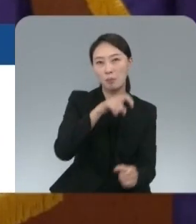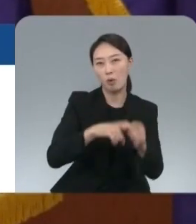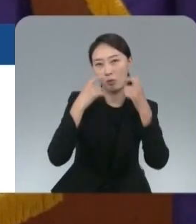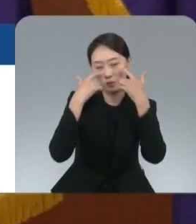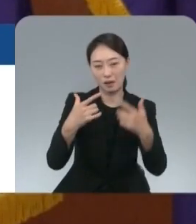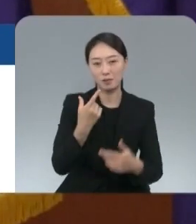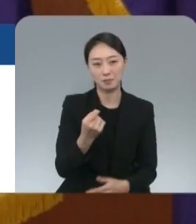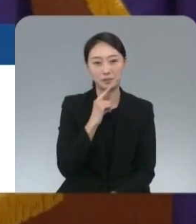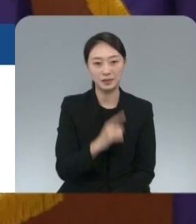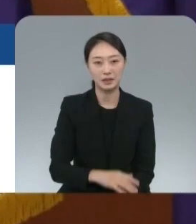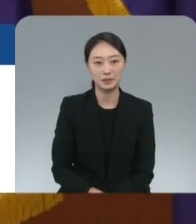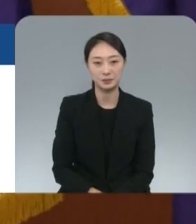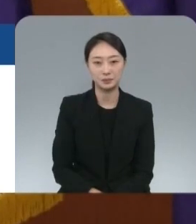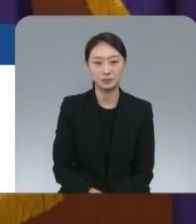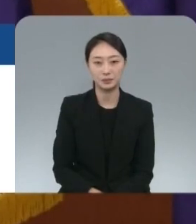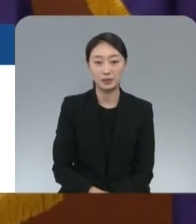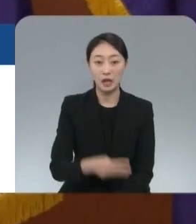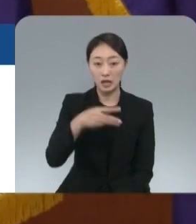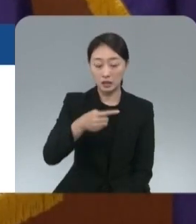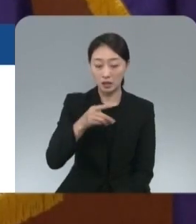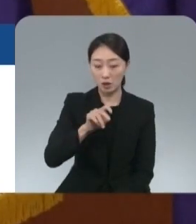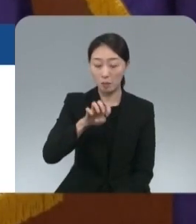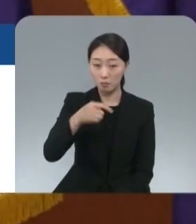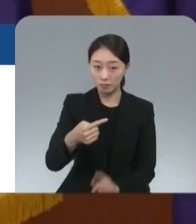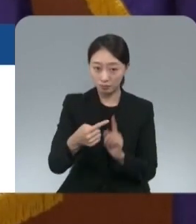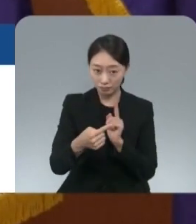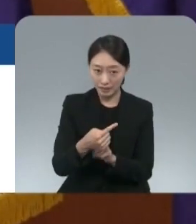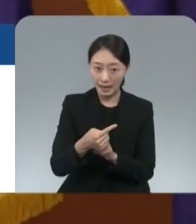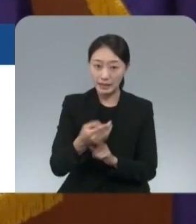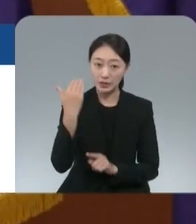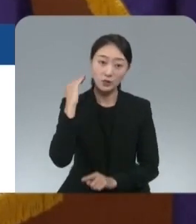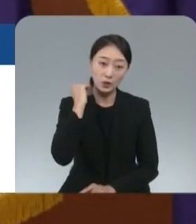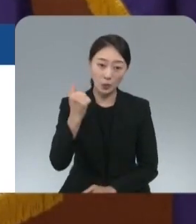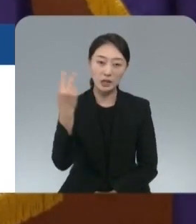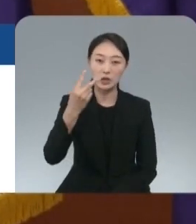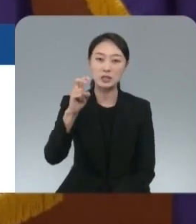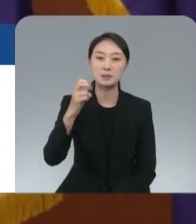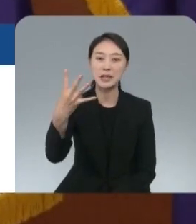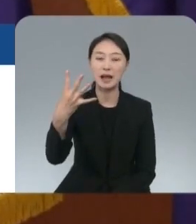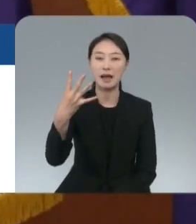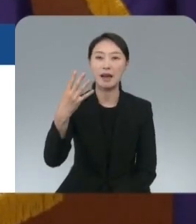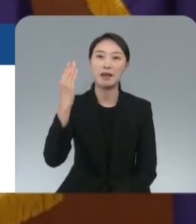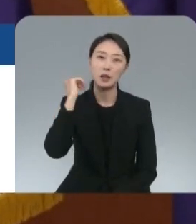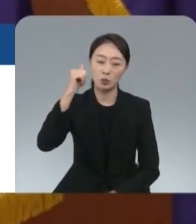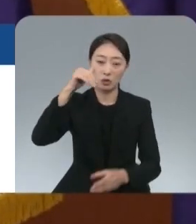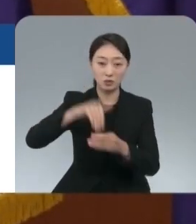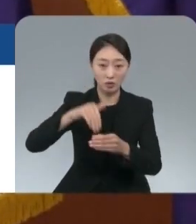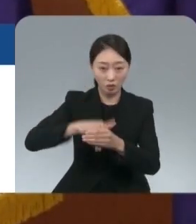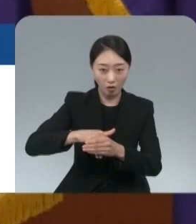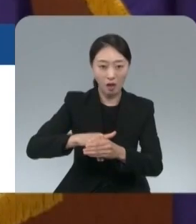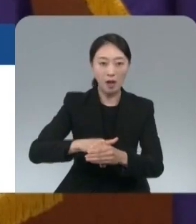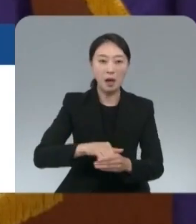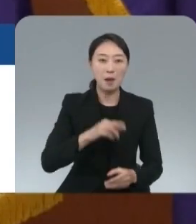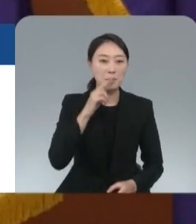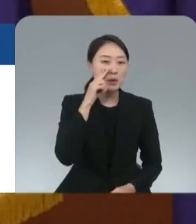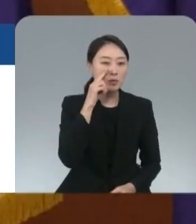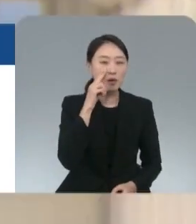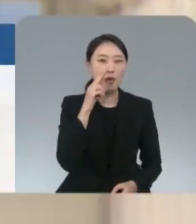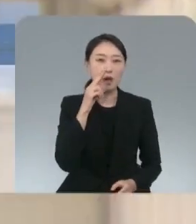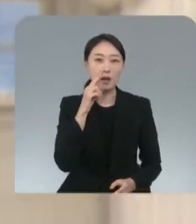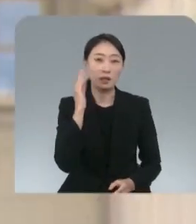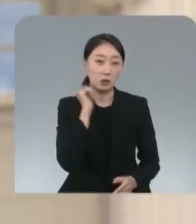into sykes 포레 5 턴 에덴 쵸니 쵸니 소와 ns 쏘아 수 단원 한 분께 2 3 크랙 어매 참 허각 씨